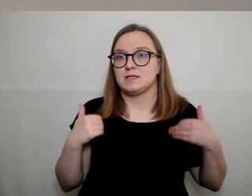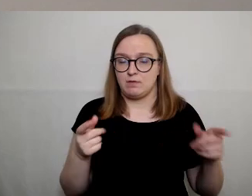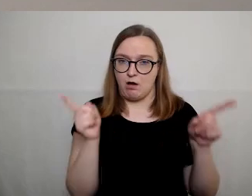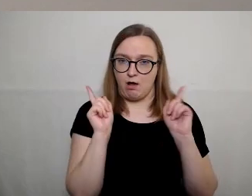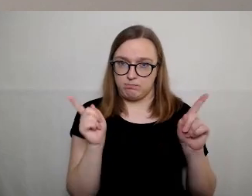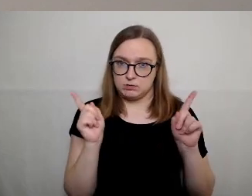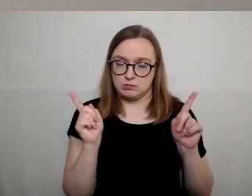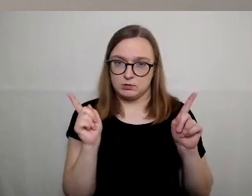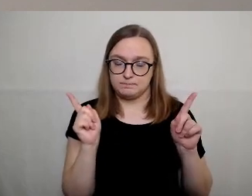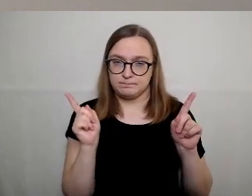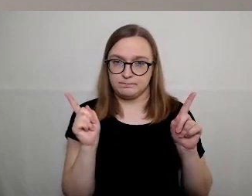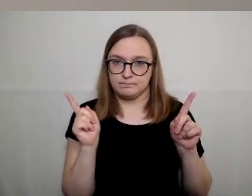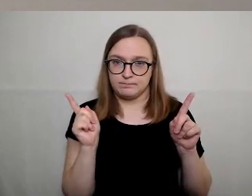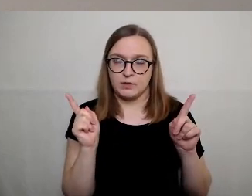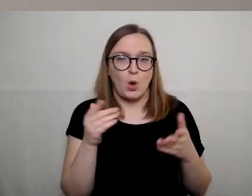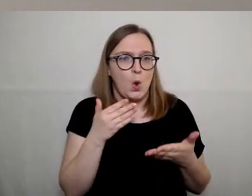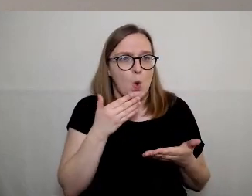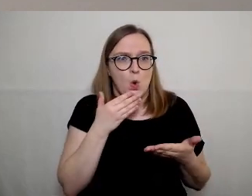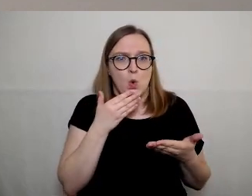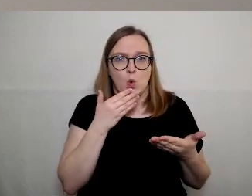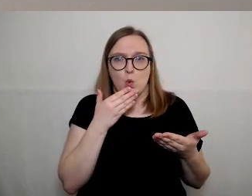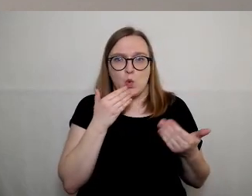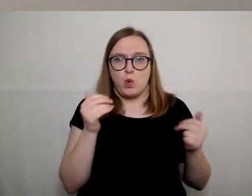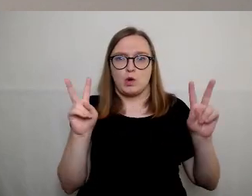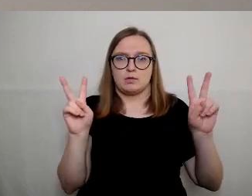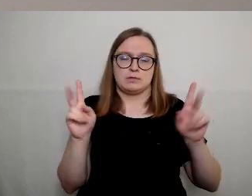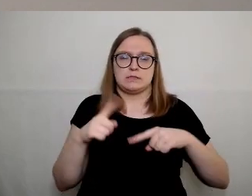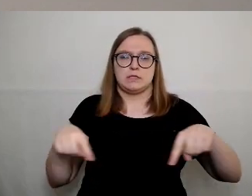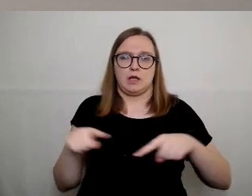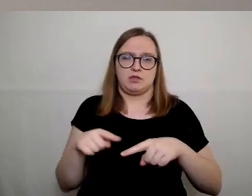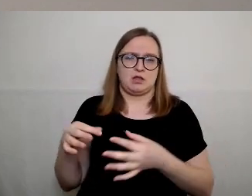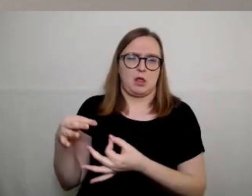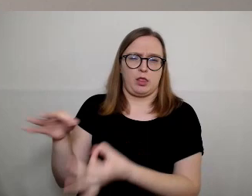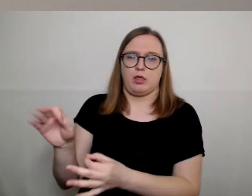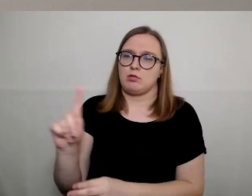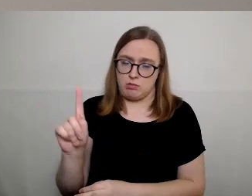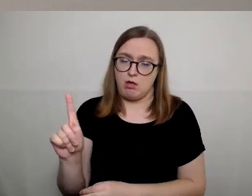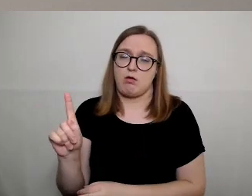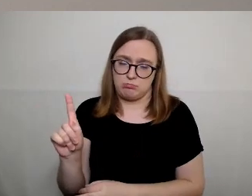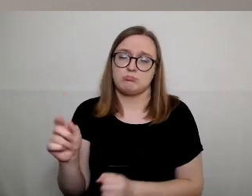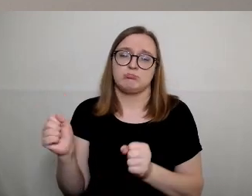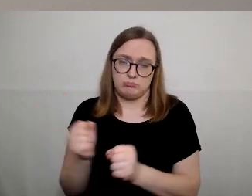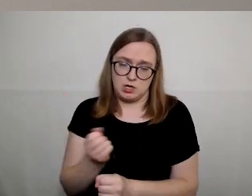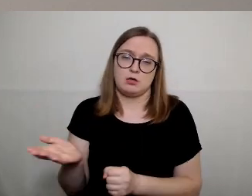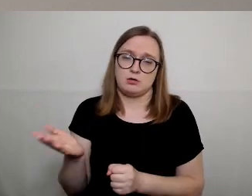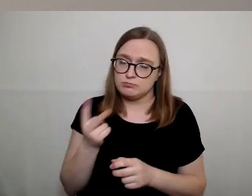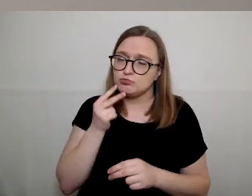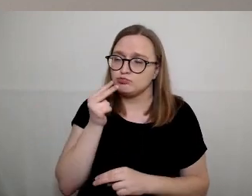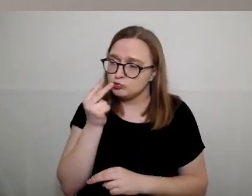nėra kažkuo atstumta sritis, ji taipogi turi būti labai labai tobulinama. Ir be abejo,